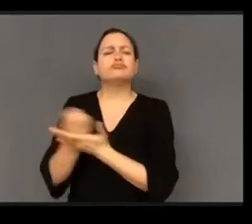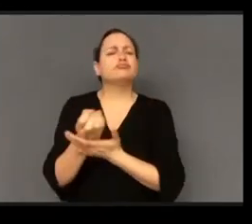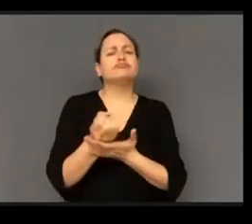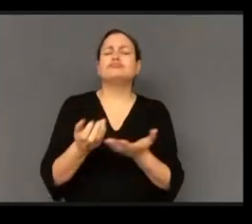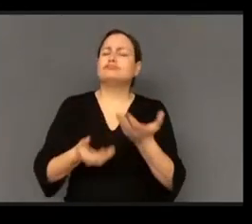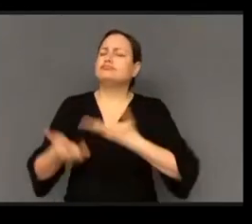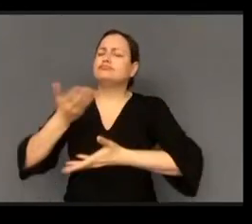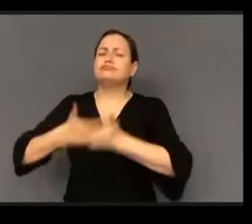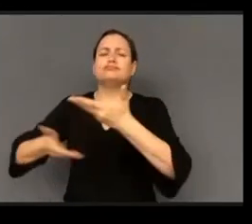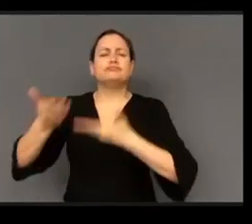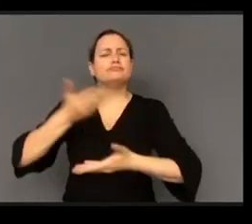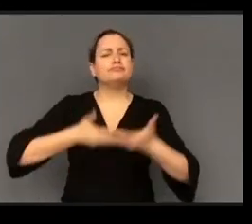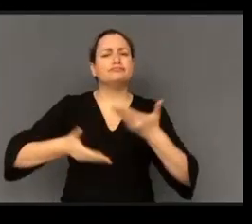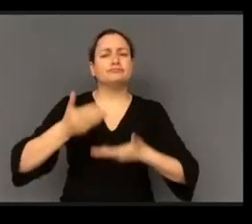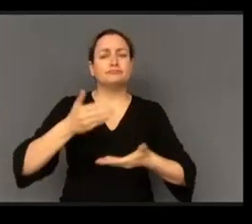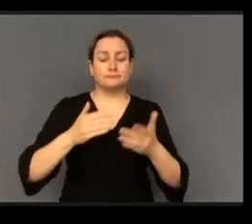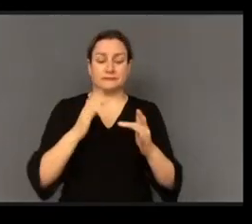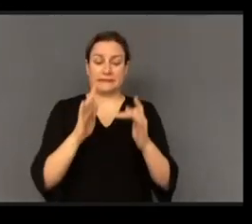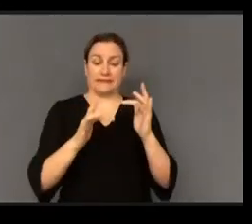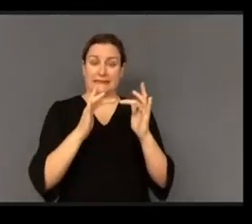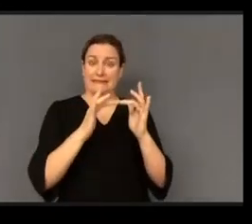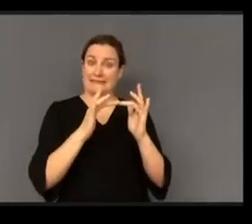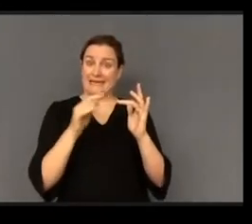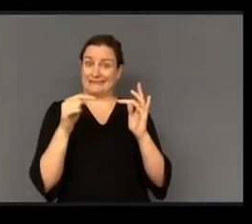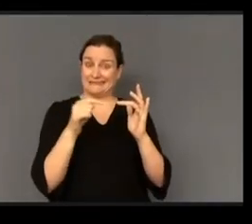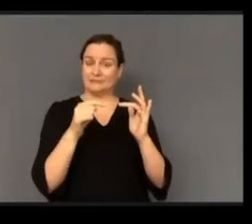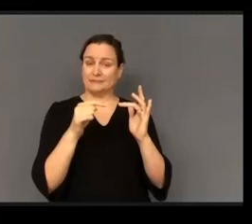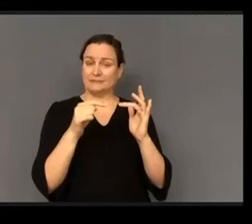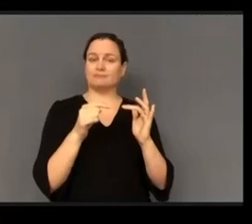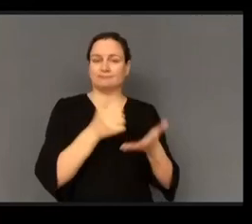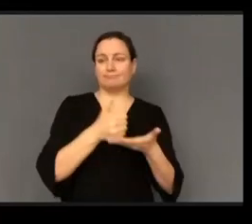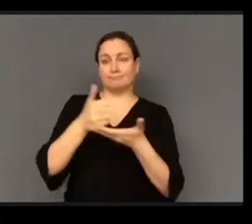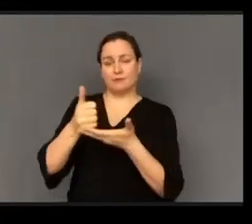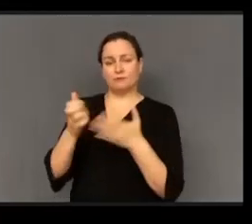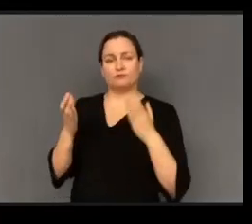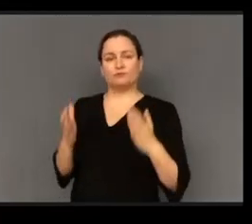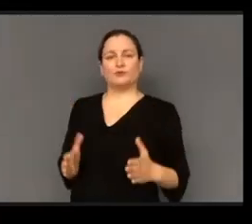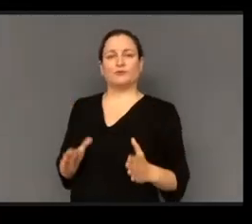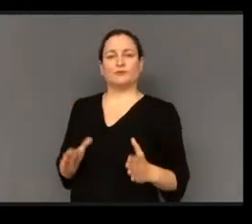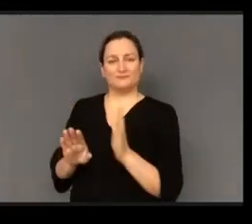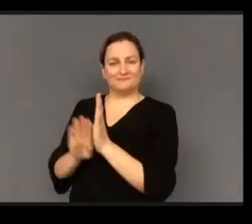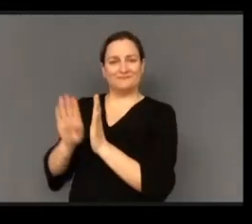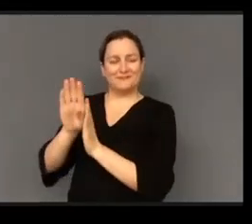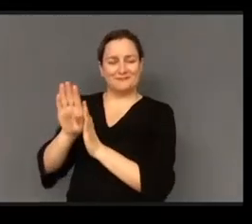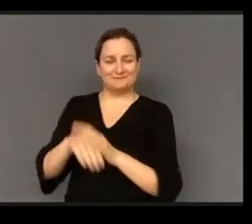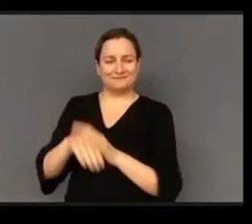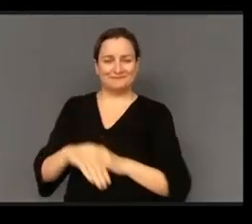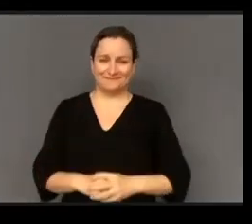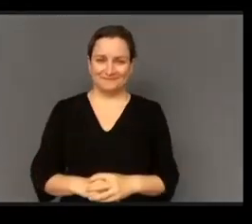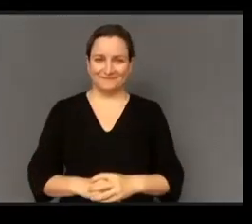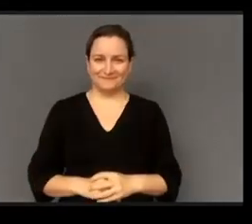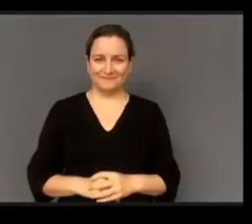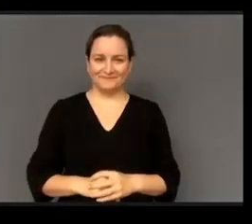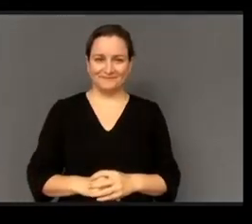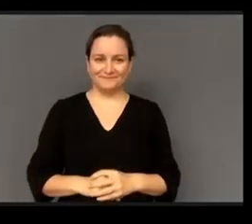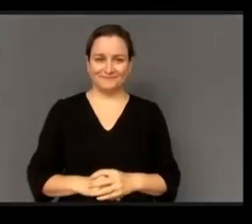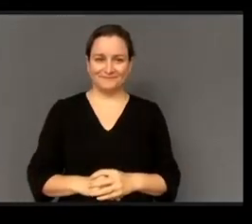由流通，同时呢为人类的进步继续做出贡献。